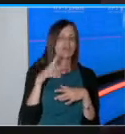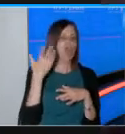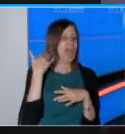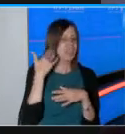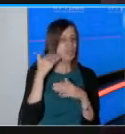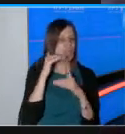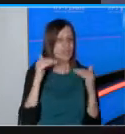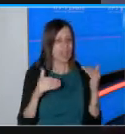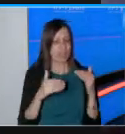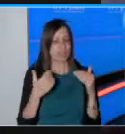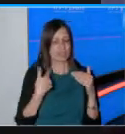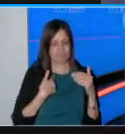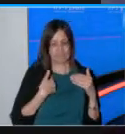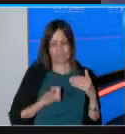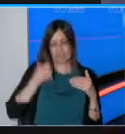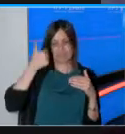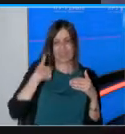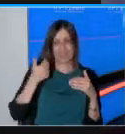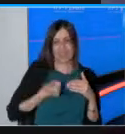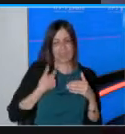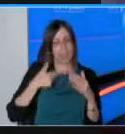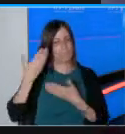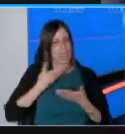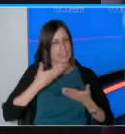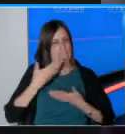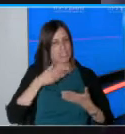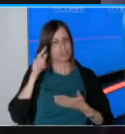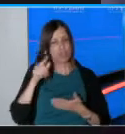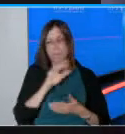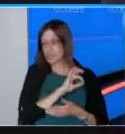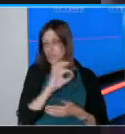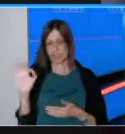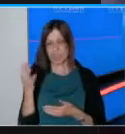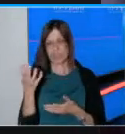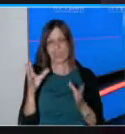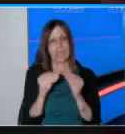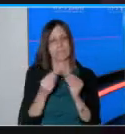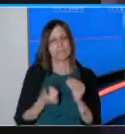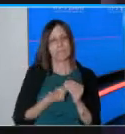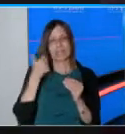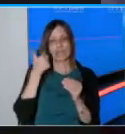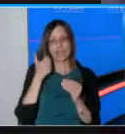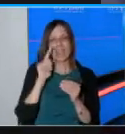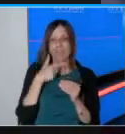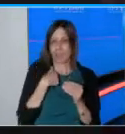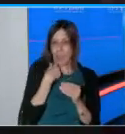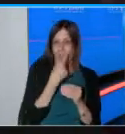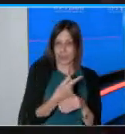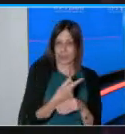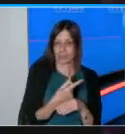שהיו תחת פיקודי. אני ניהלתי מערכת יחסים שם מצוינת עם המנהיגות. אבל אני אומר